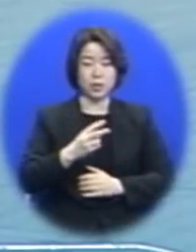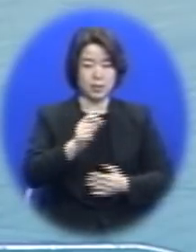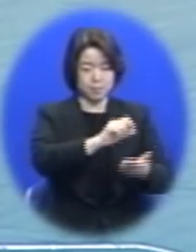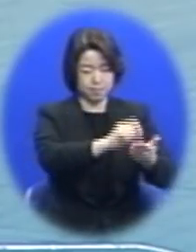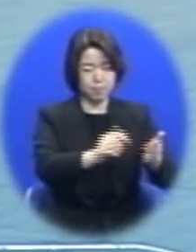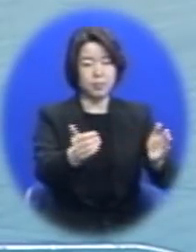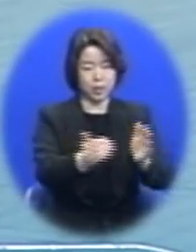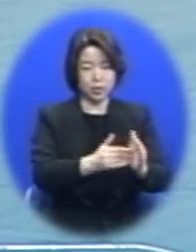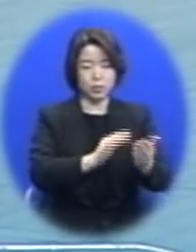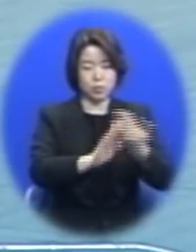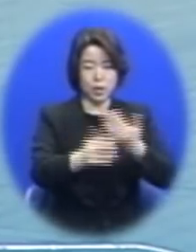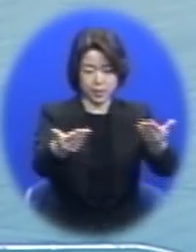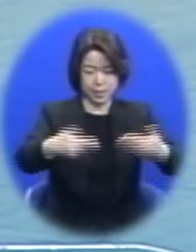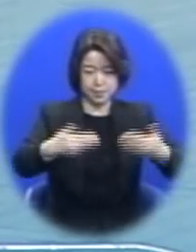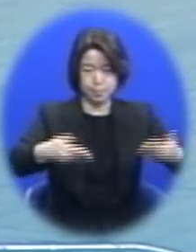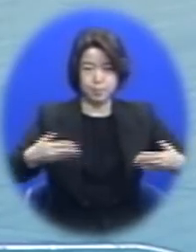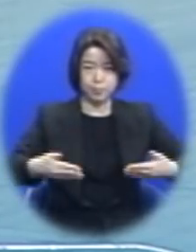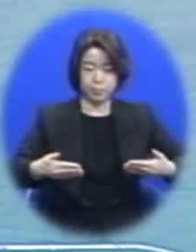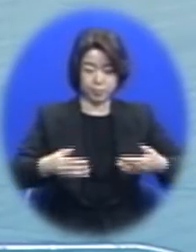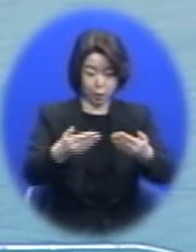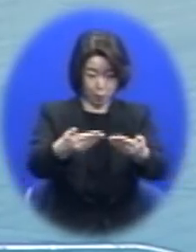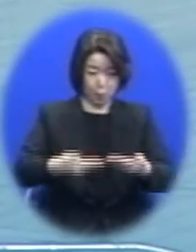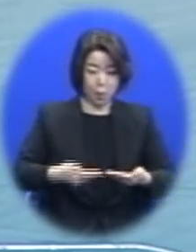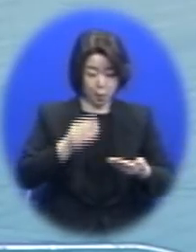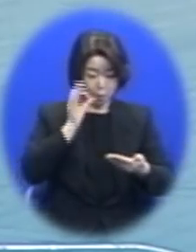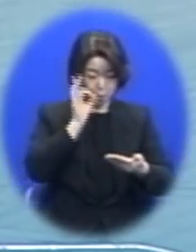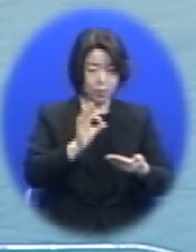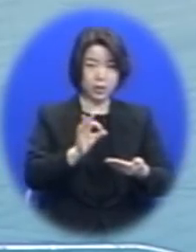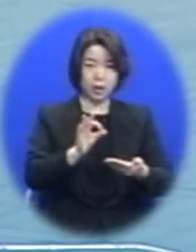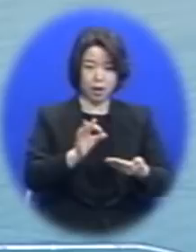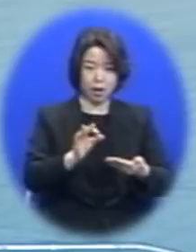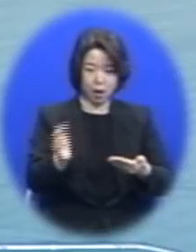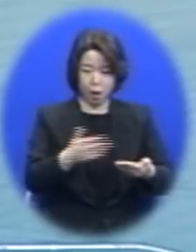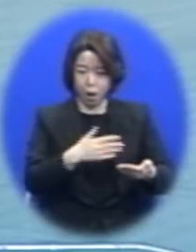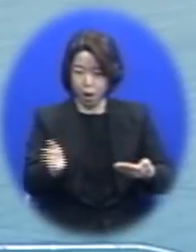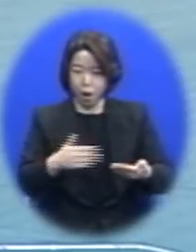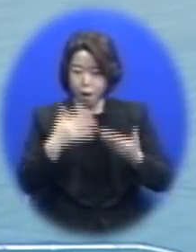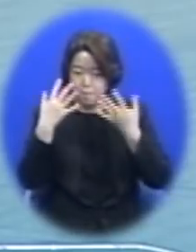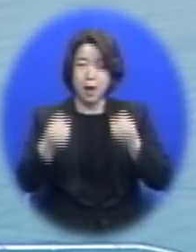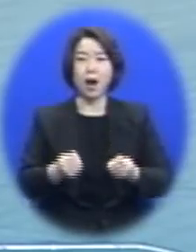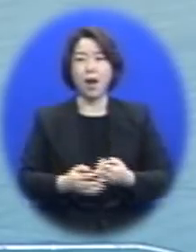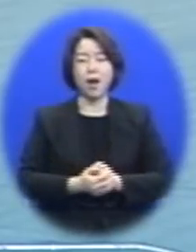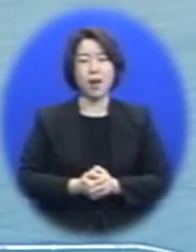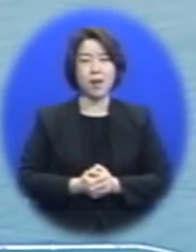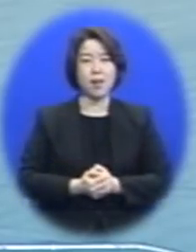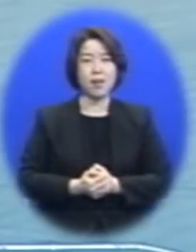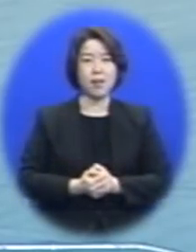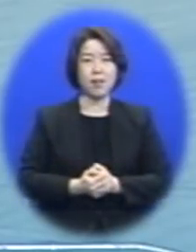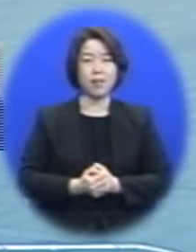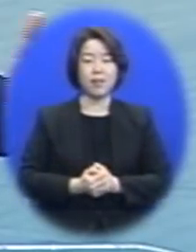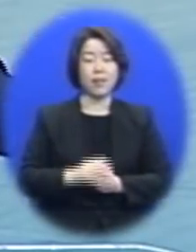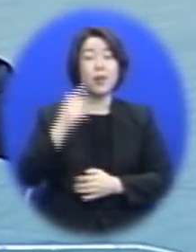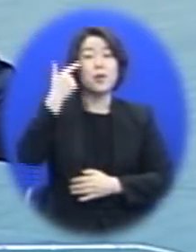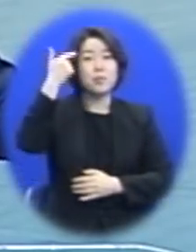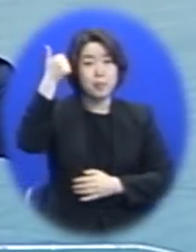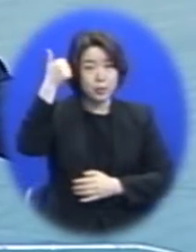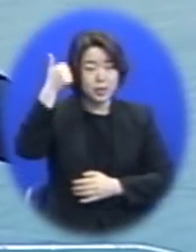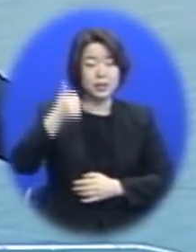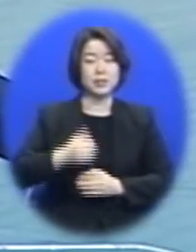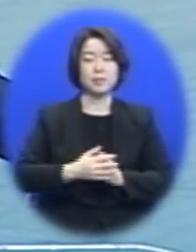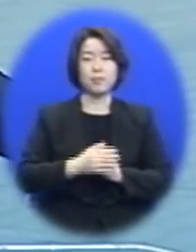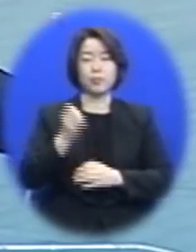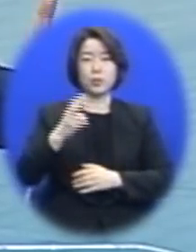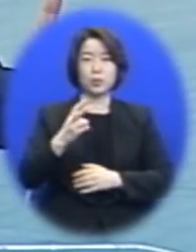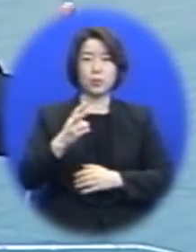받았어 보니까 빈칸이 너무 많아요 목사님과 그